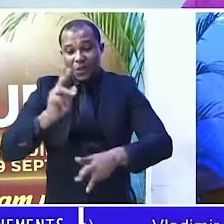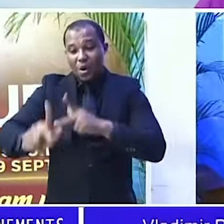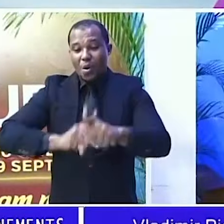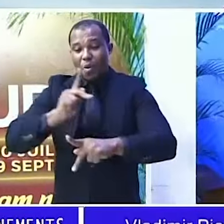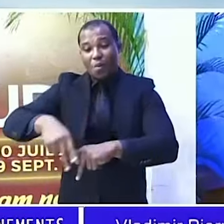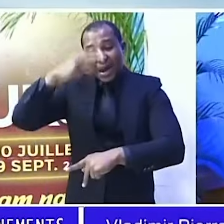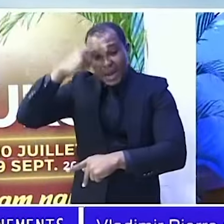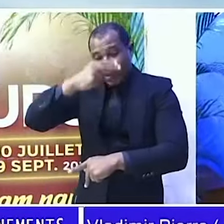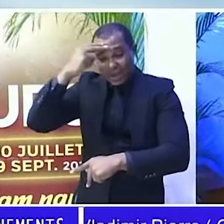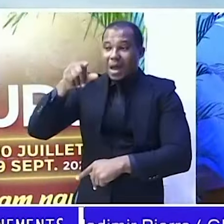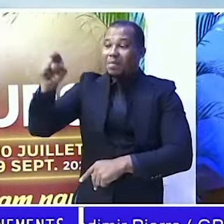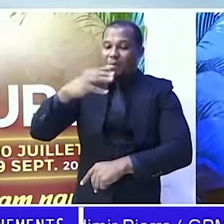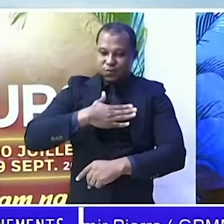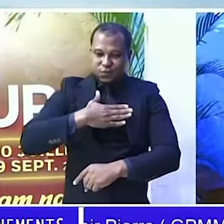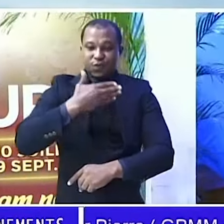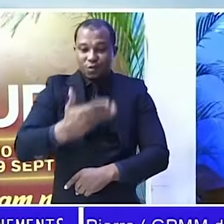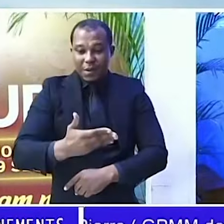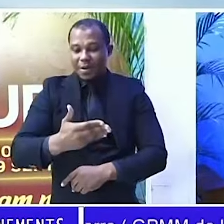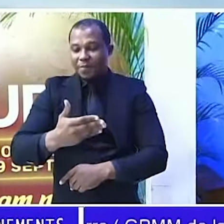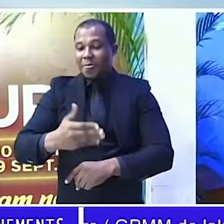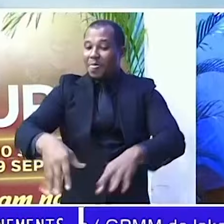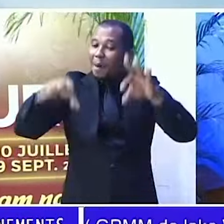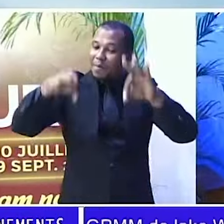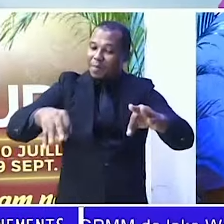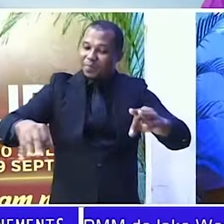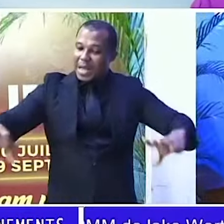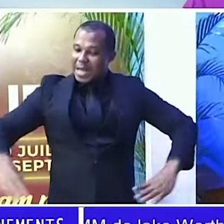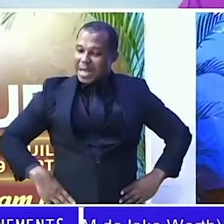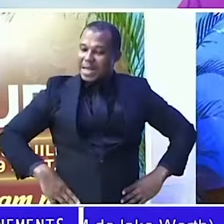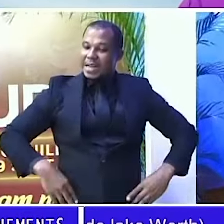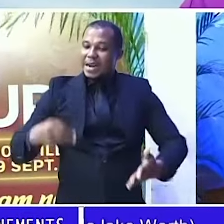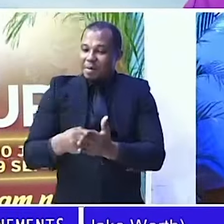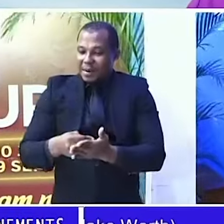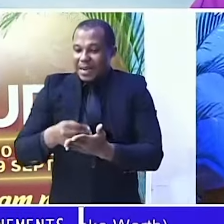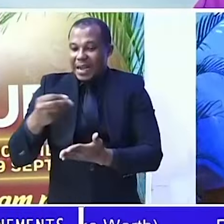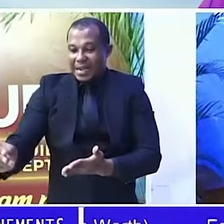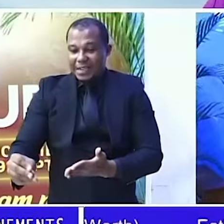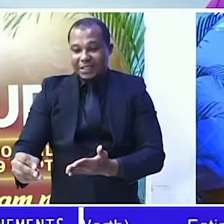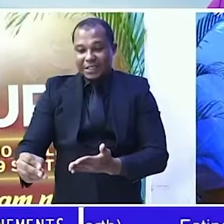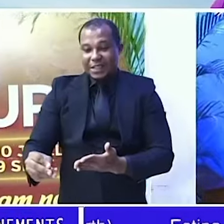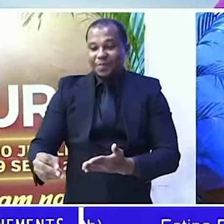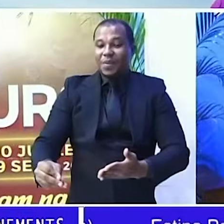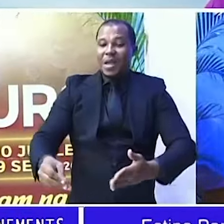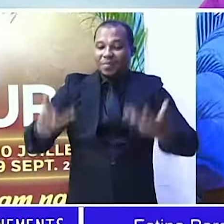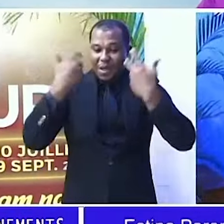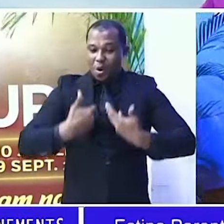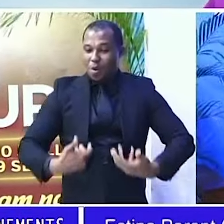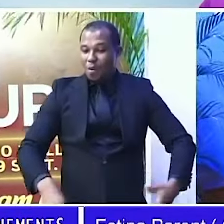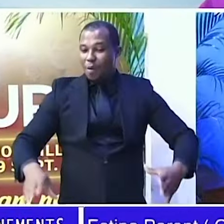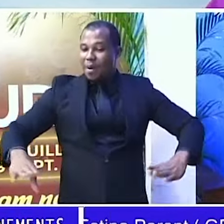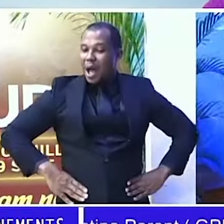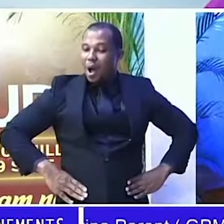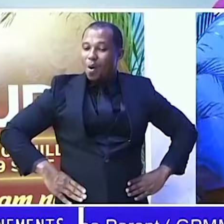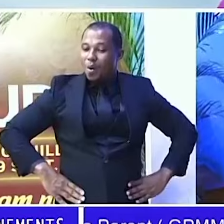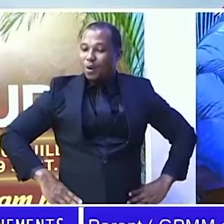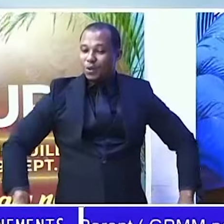là, c'est quelque jeep m'acheter dans pépé. Les moun yo vini, moun yo kon tellement vini l'église n'importe comment, ou bay